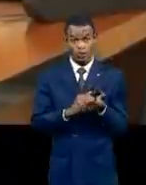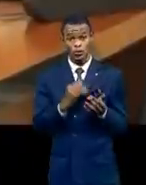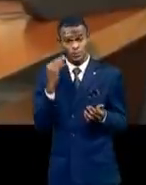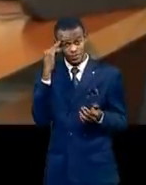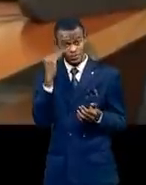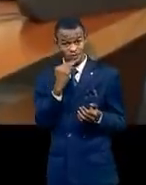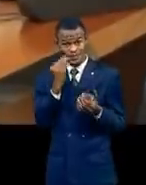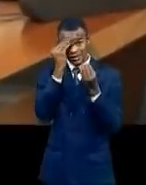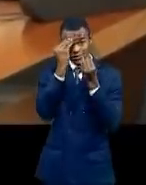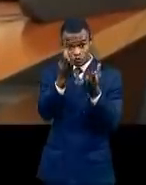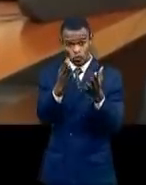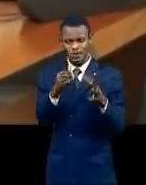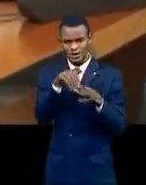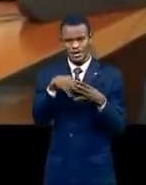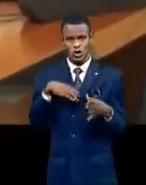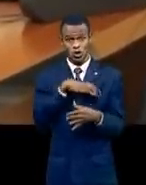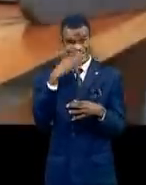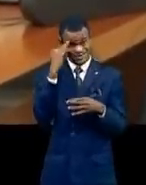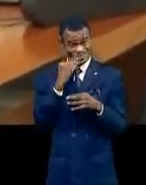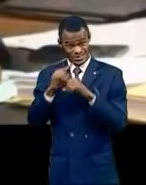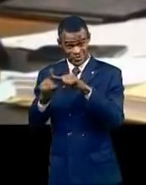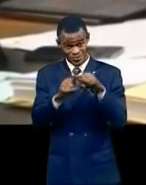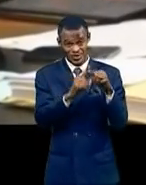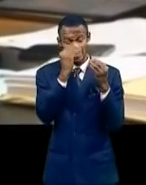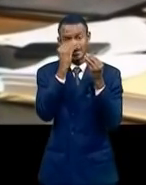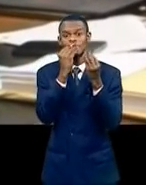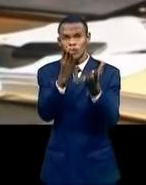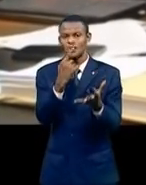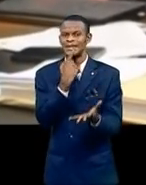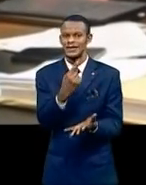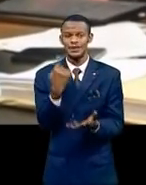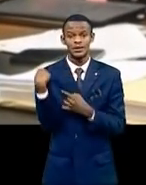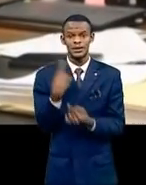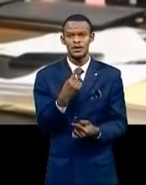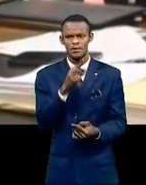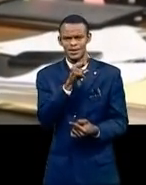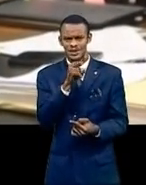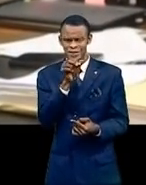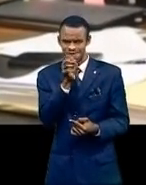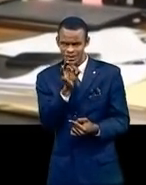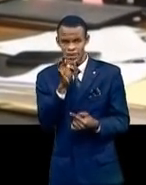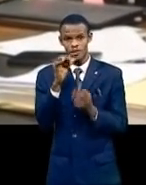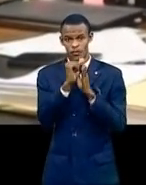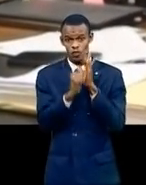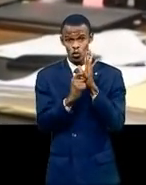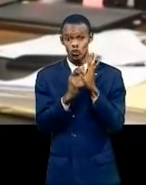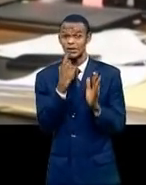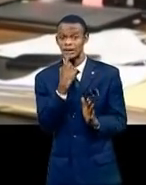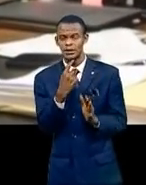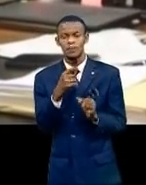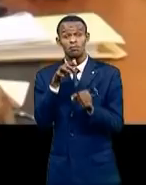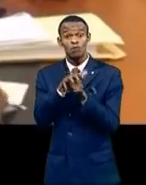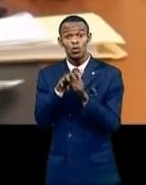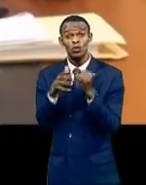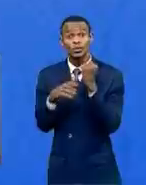Conseil que depuis le 19 avril 2021, près de 83 124 personnes ont reçu leur première dose